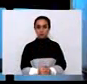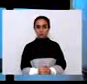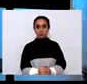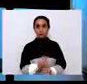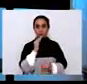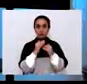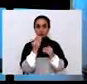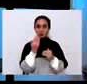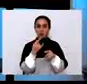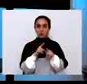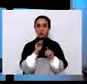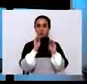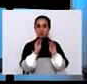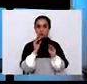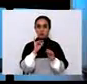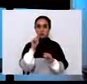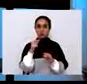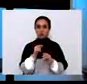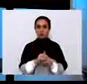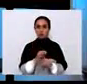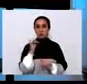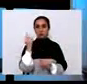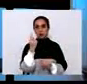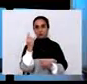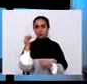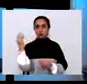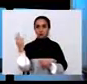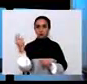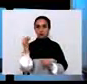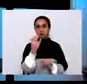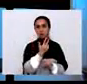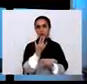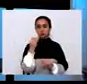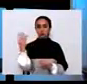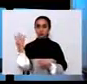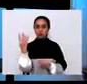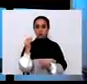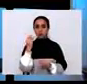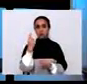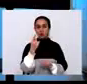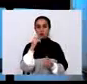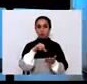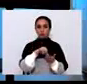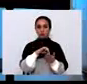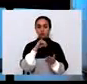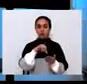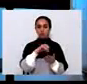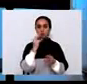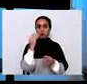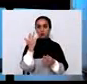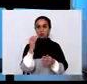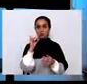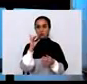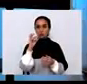Перед ними мы ставим запятые. Первый, второй, третий, четвертый однородные члены. Между ними три